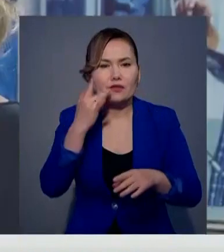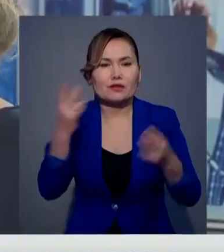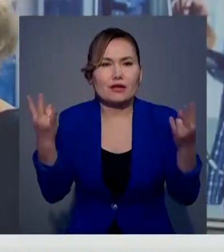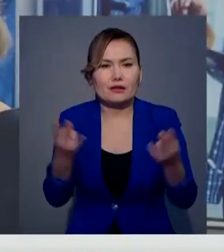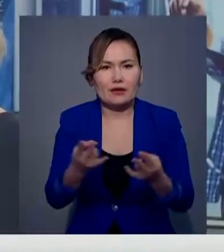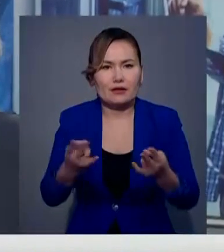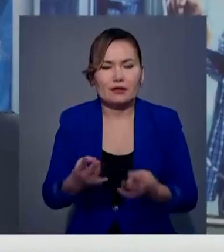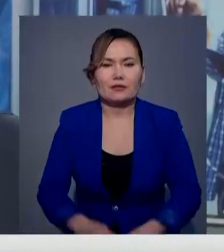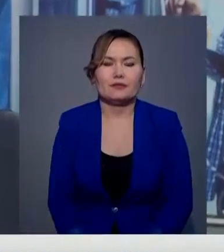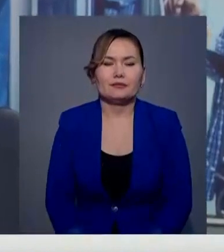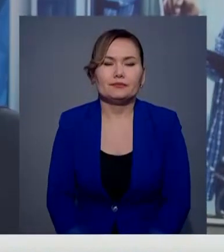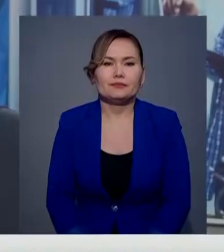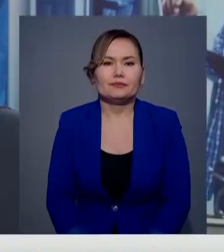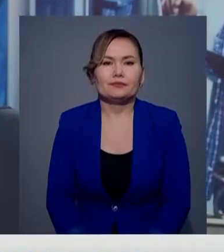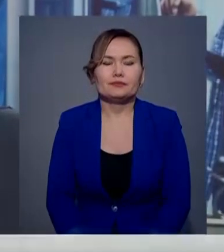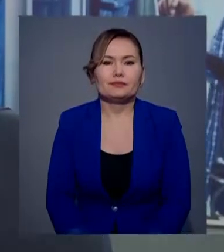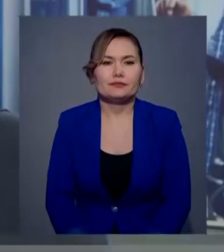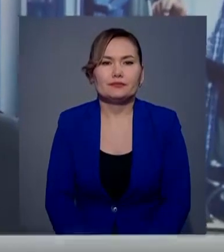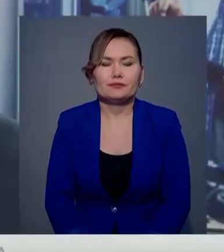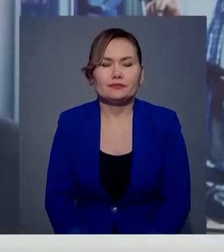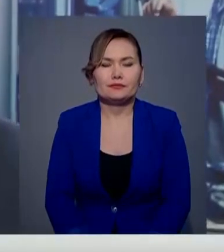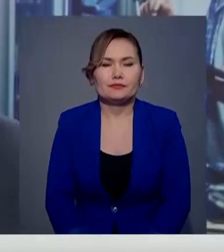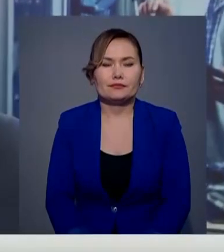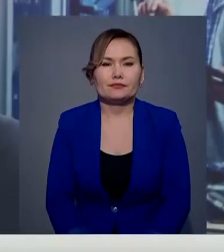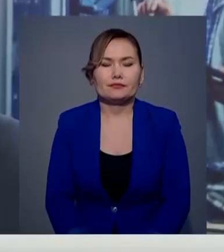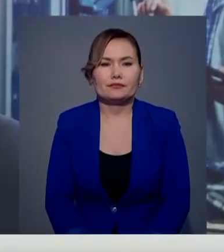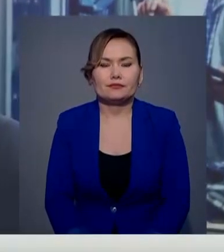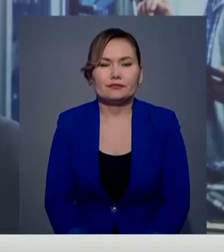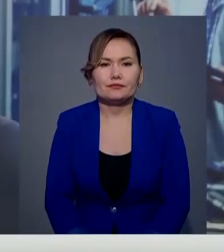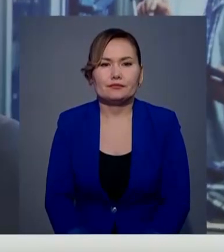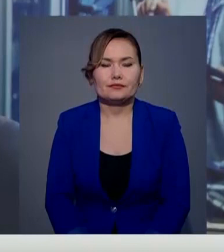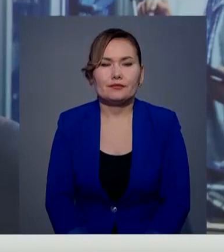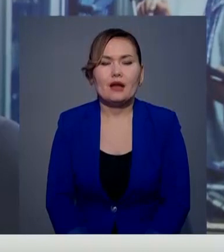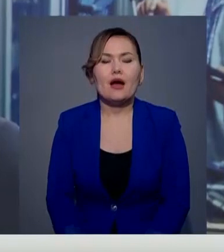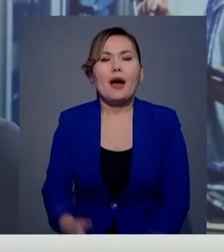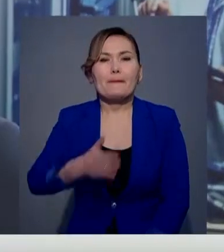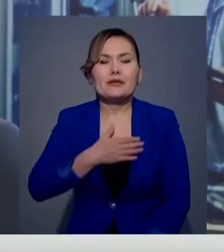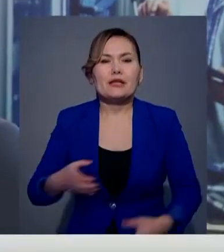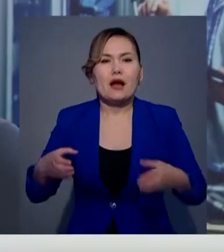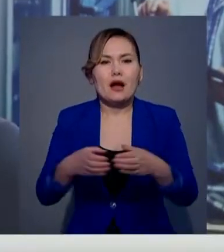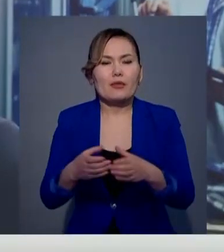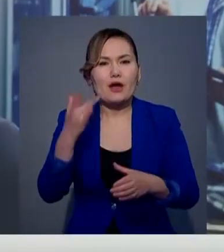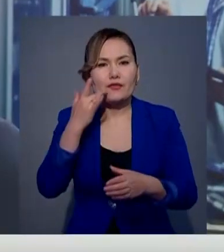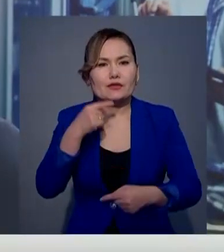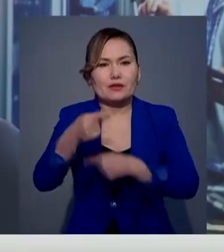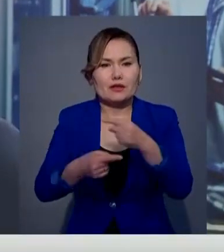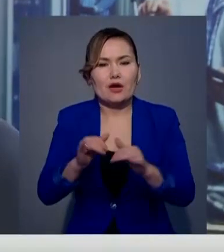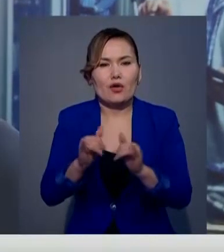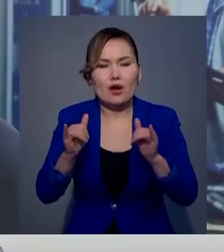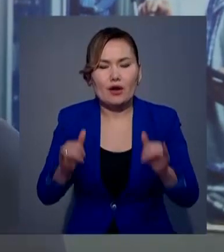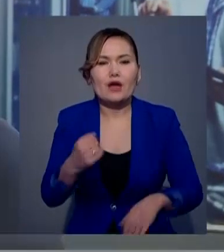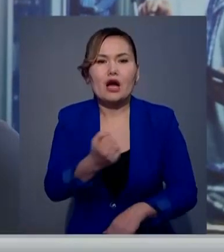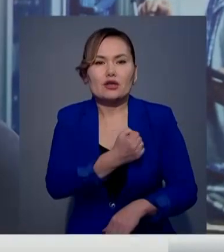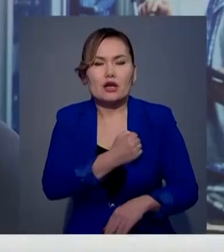қуанышты. На сегодняшний день существует острая нехватка кадров. Біздің компания үздіксіз дамуда. Өкінішке орай жоғары